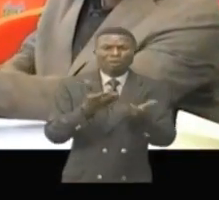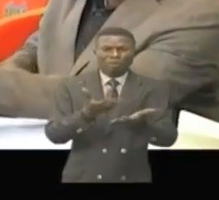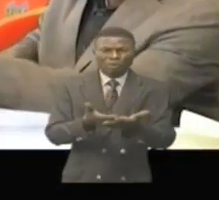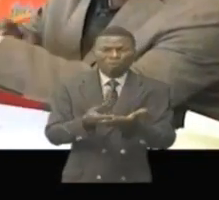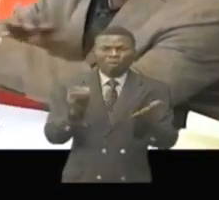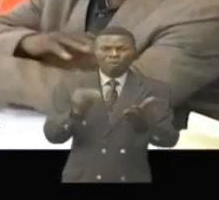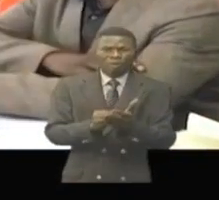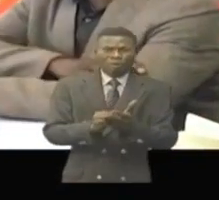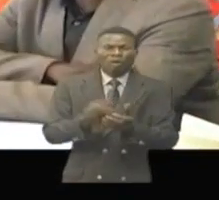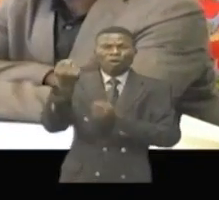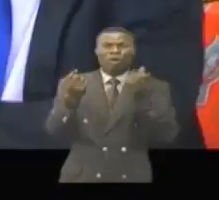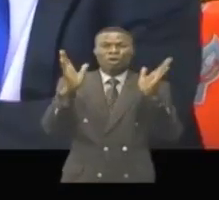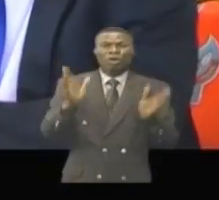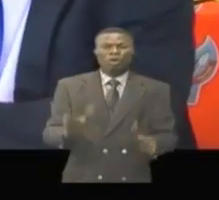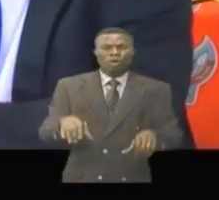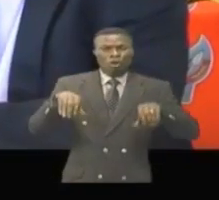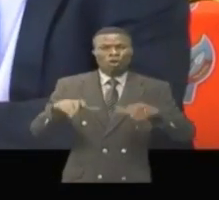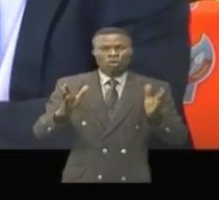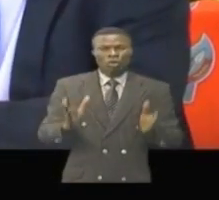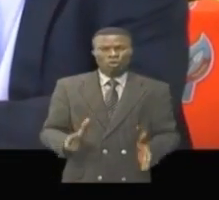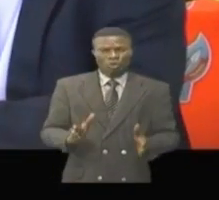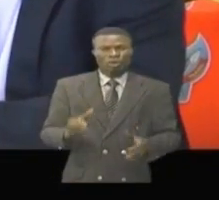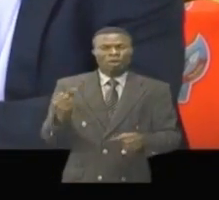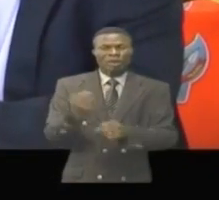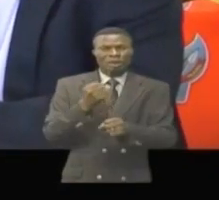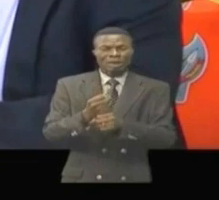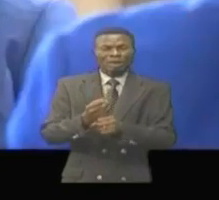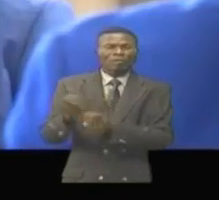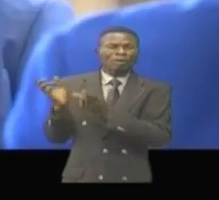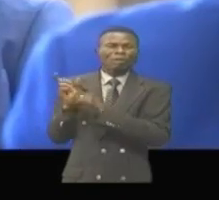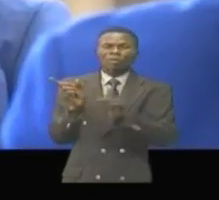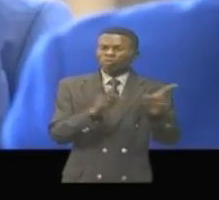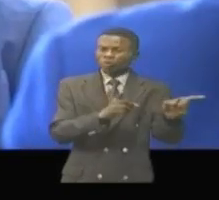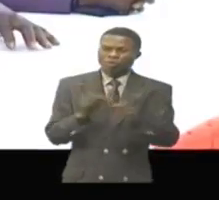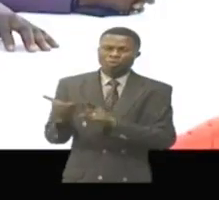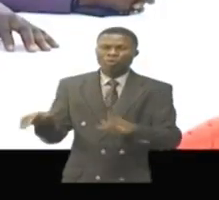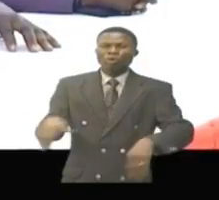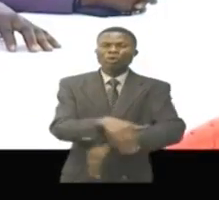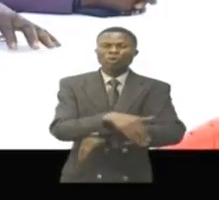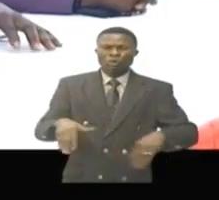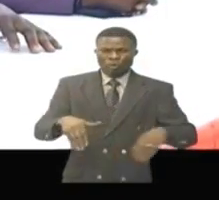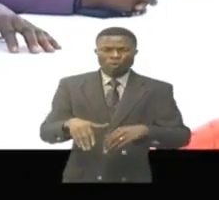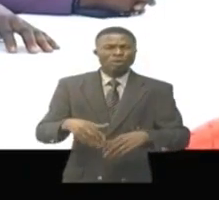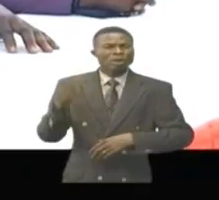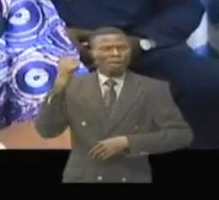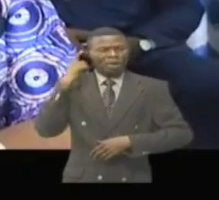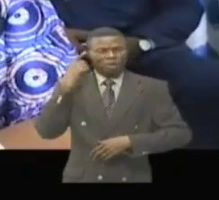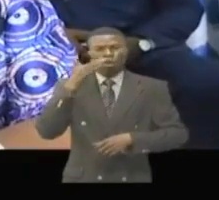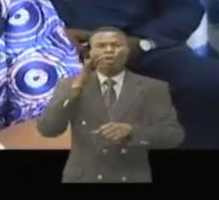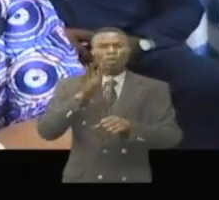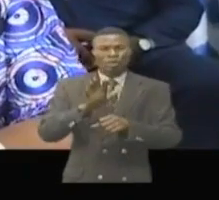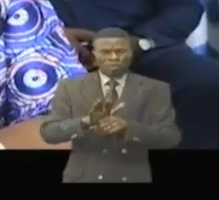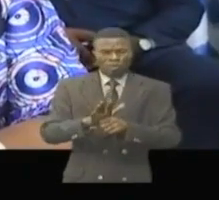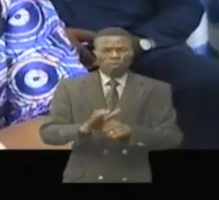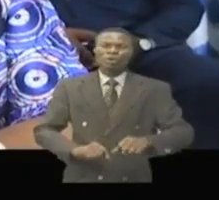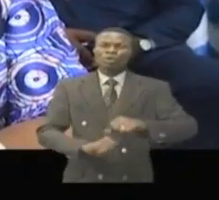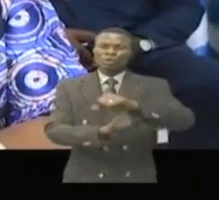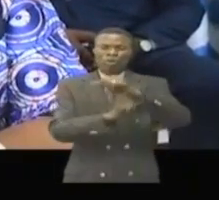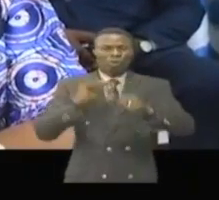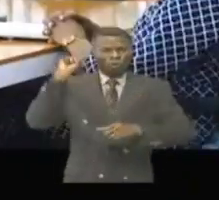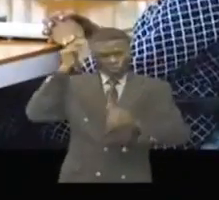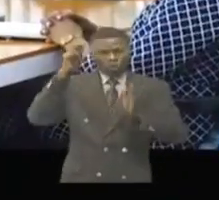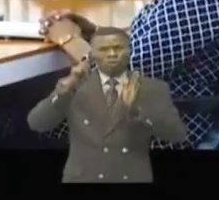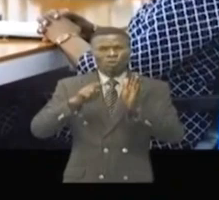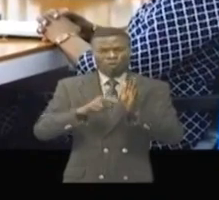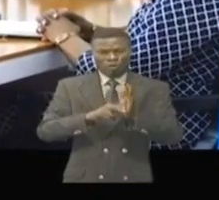que les camionneurs congolais assurant le trafic transfrontalier ont reçu les assurances de l'accompagnement du gouvernement,